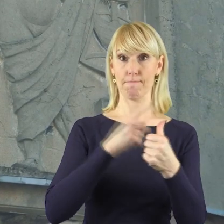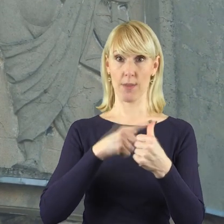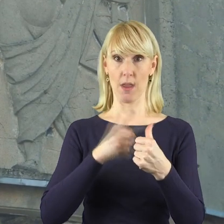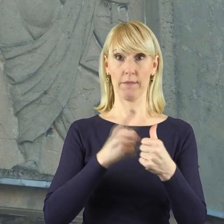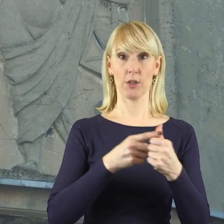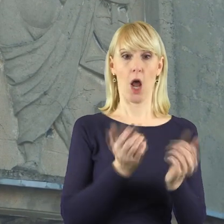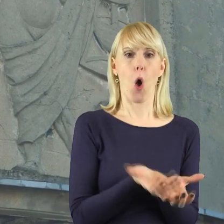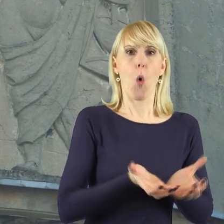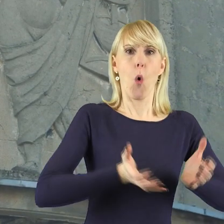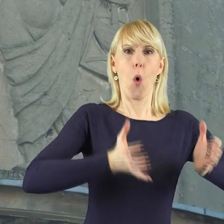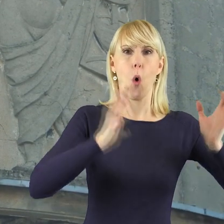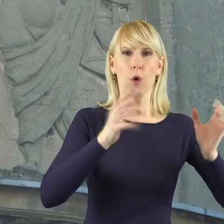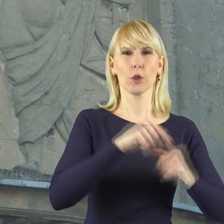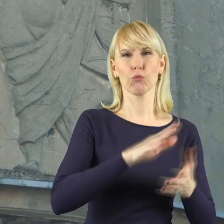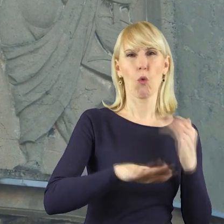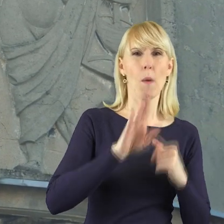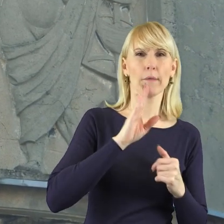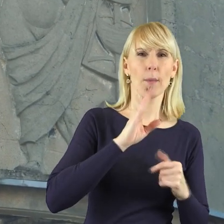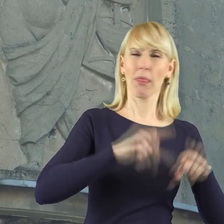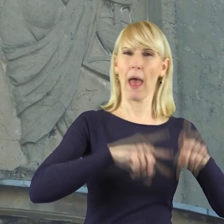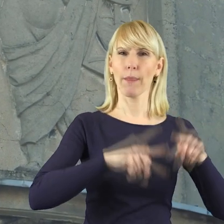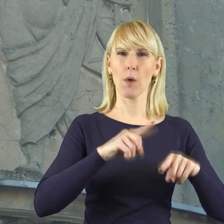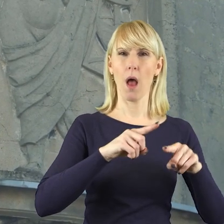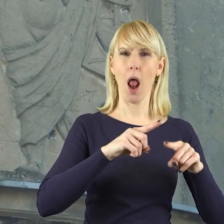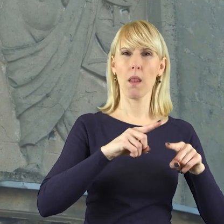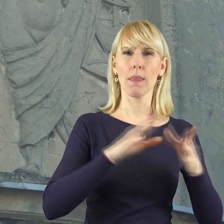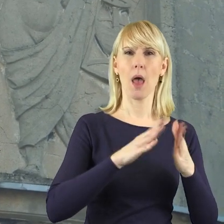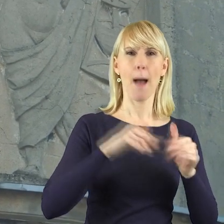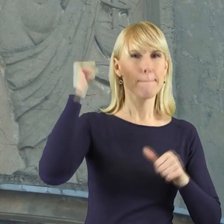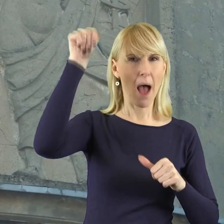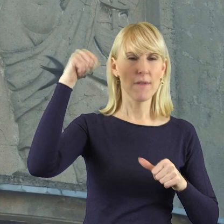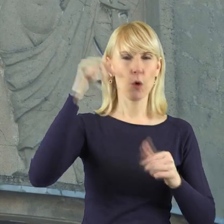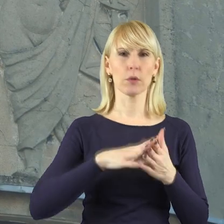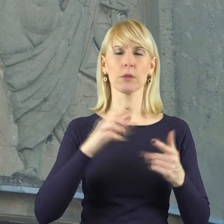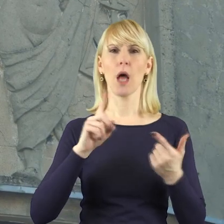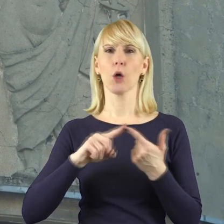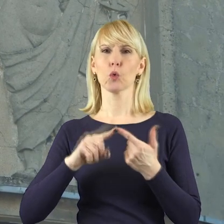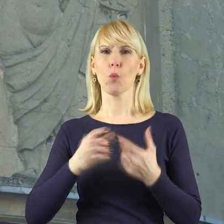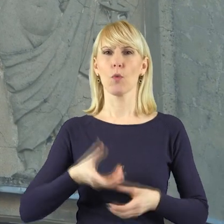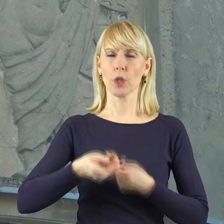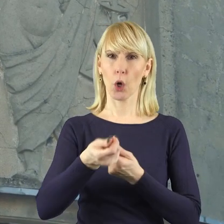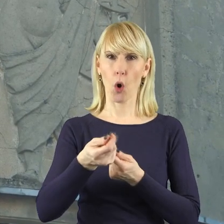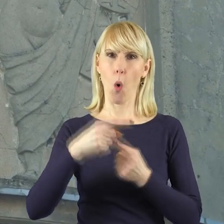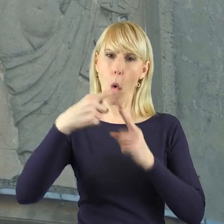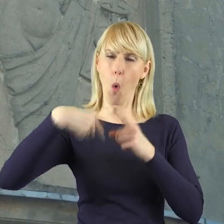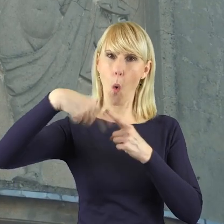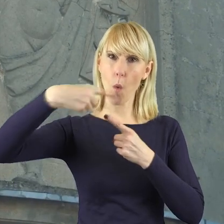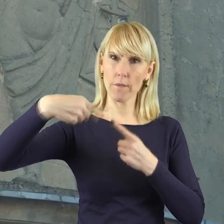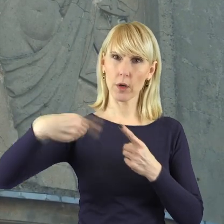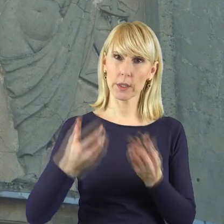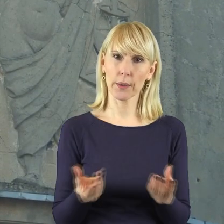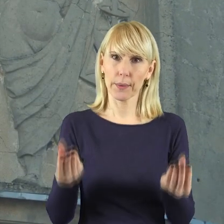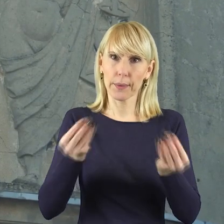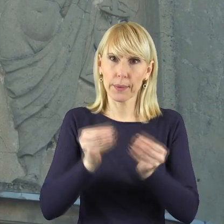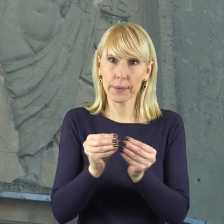kosz, prawdopodobnie z surową bawełną. Centralne miejsce zajmuje kołowrotek z kądzielą, za pomocą którego tworzy